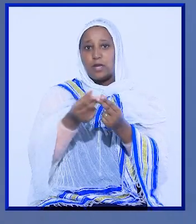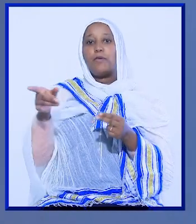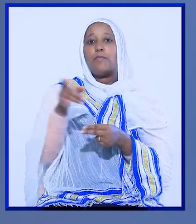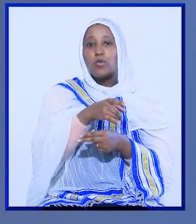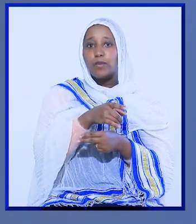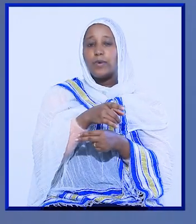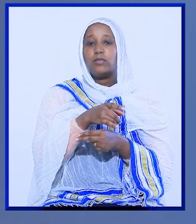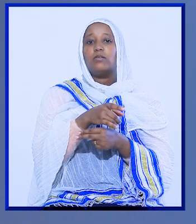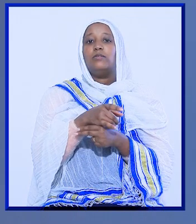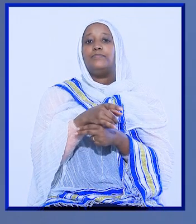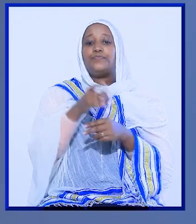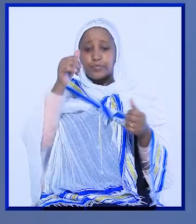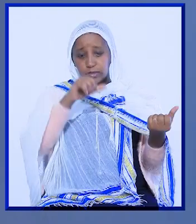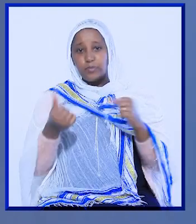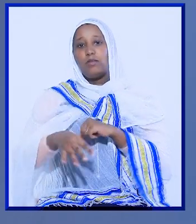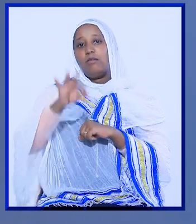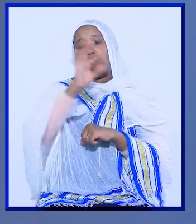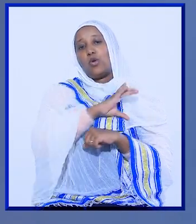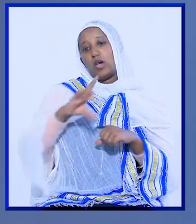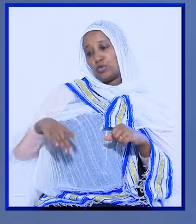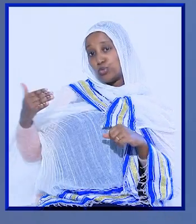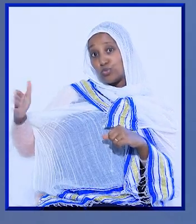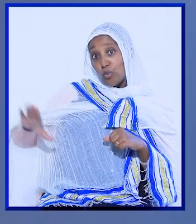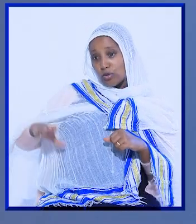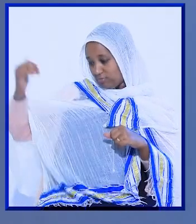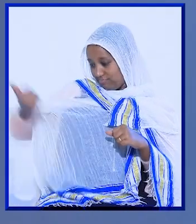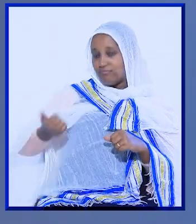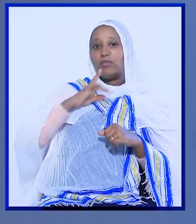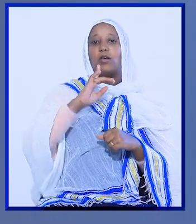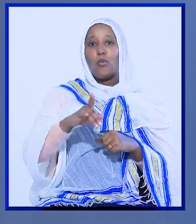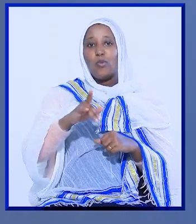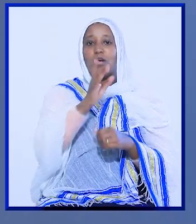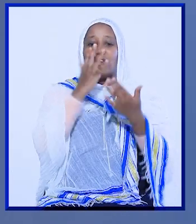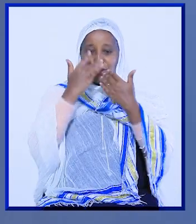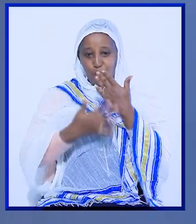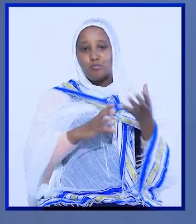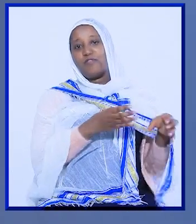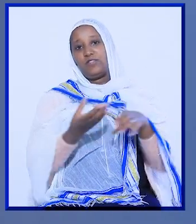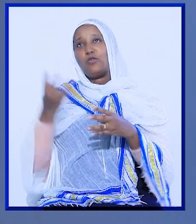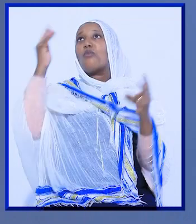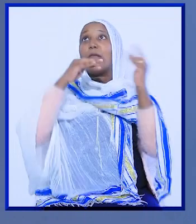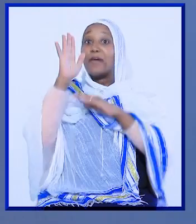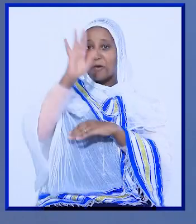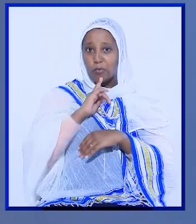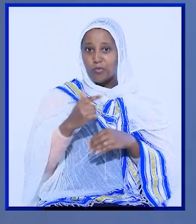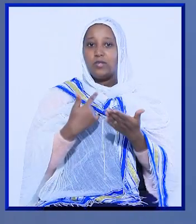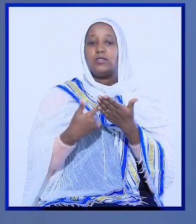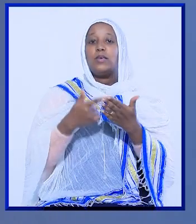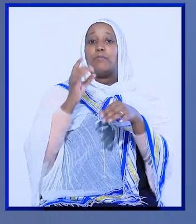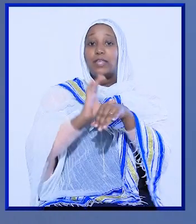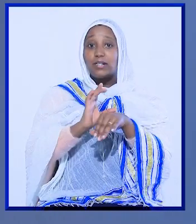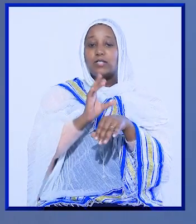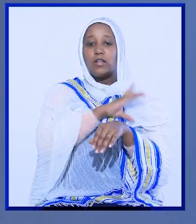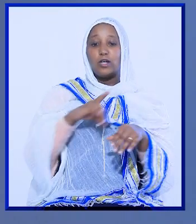የእግዚአብሔር ልጆች የምንሆንበት የጥምቀቱ የተገኘው ከክርስቶስ ጎን መወጋት ነው። ደሙም የፈሰሰው ከመከራው ነው። ስለዚህ ቤተ ክርስቲያን